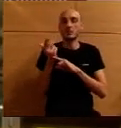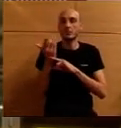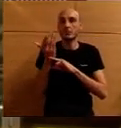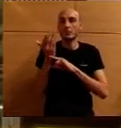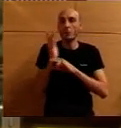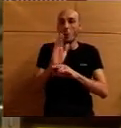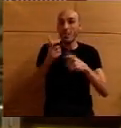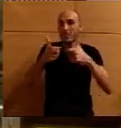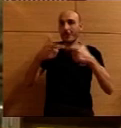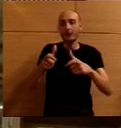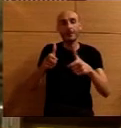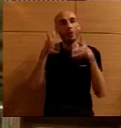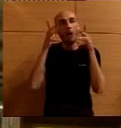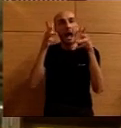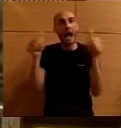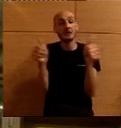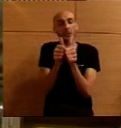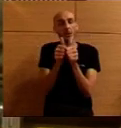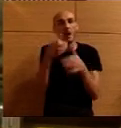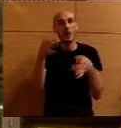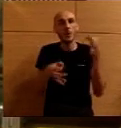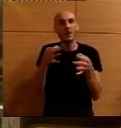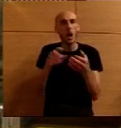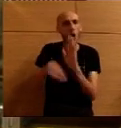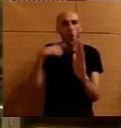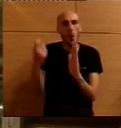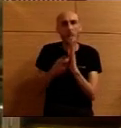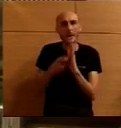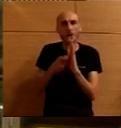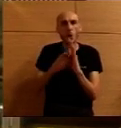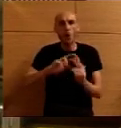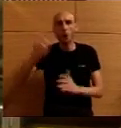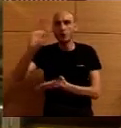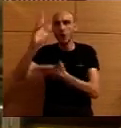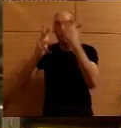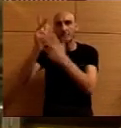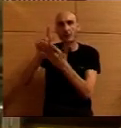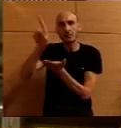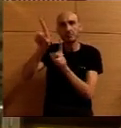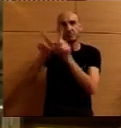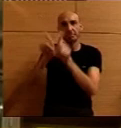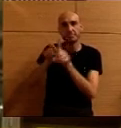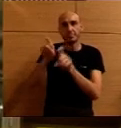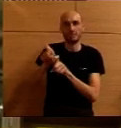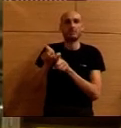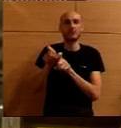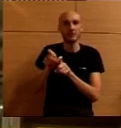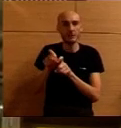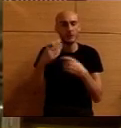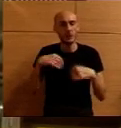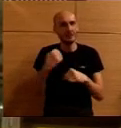departament com el d'assessoria jurídica, ens dona el nivell en el que s'està treballant en aquest sector, en aquesta